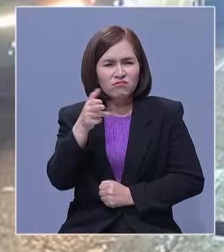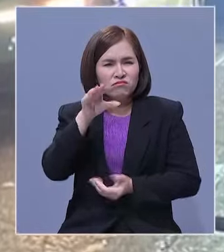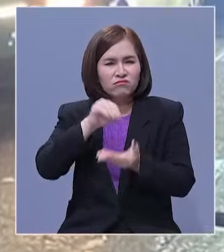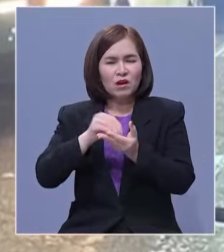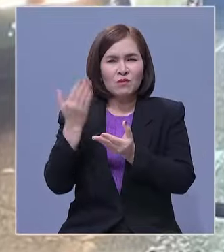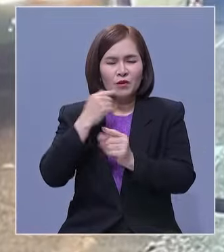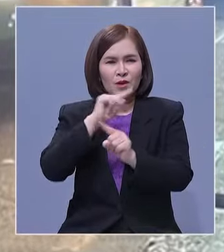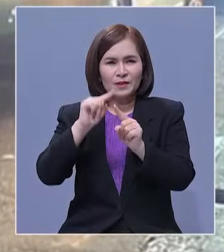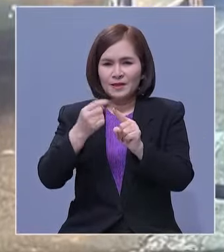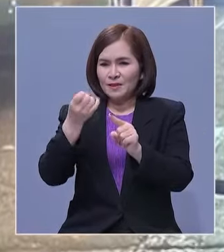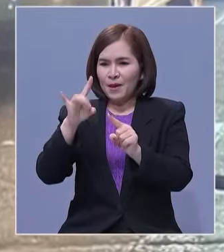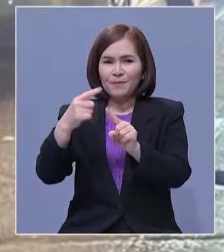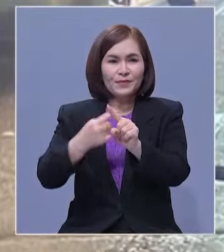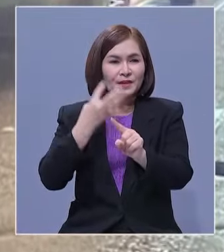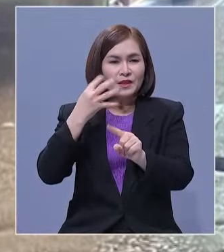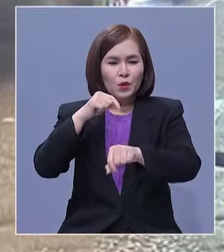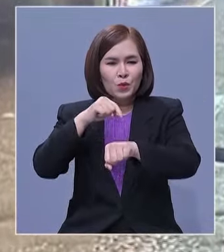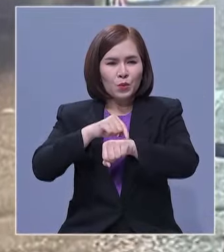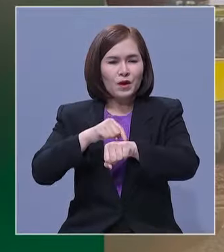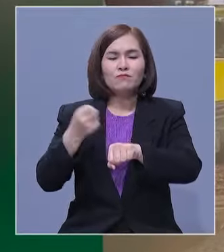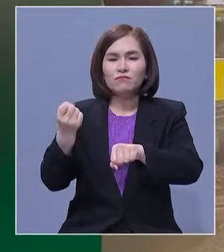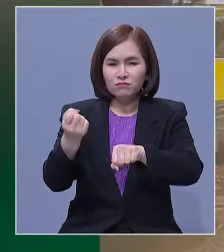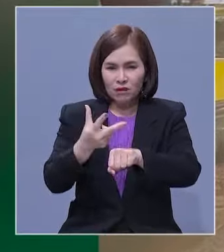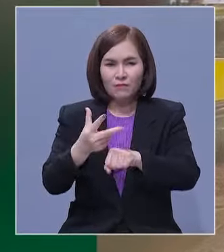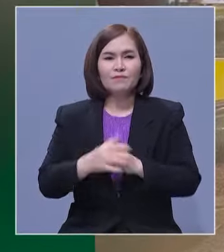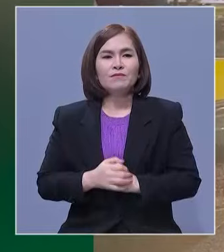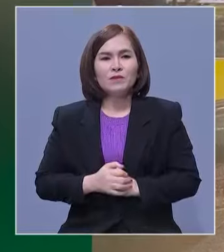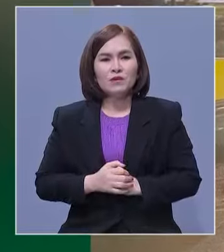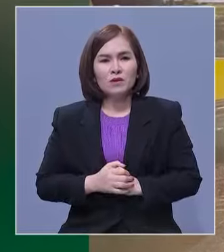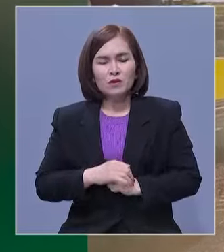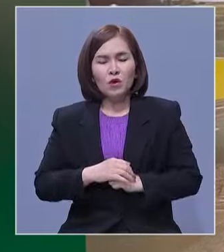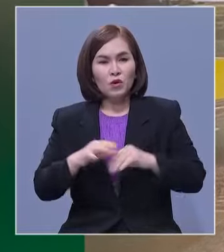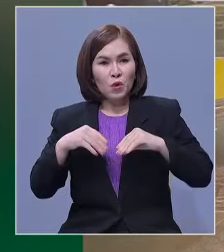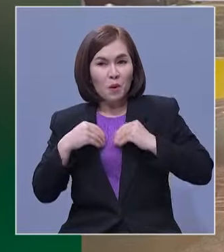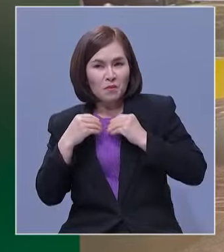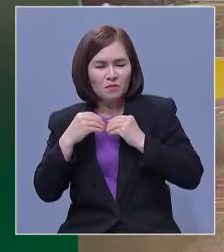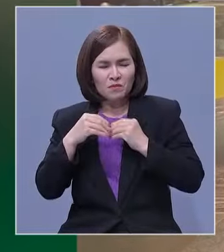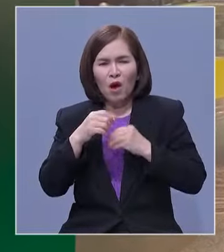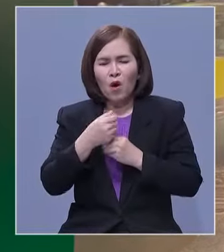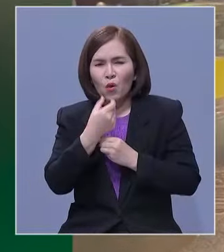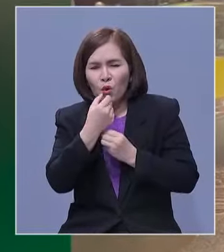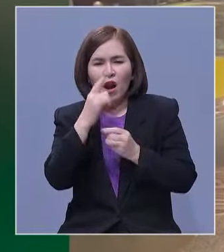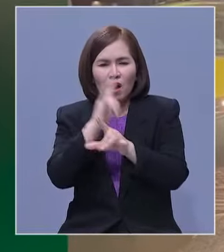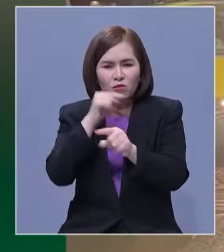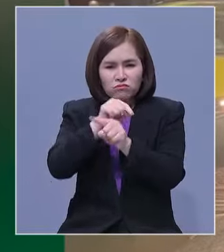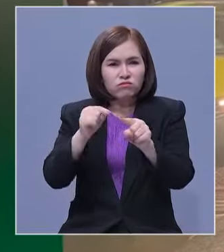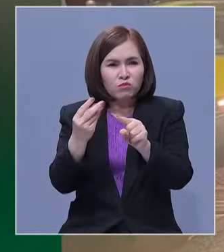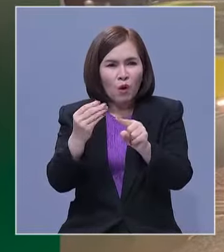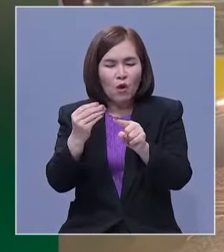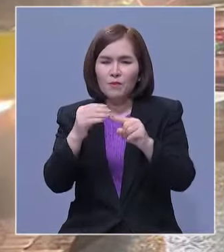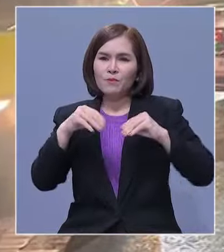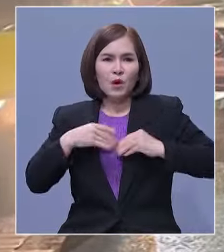ที่ผ่านมาเมื่อเวลาประมาณสัก 3:00นคือไม่ยอมตรวจวัดแอลกอฮอล์ท่าทางเลิกๆแบบมีพิรุธด้วยนะคะ